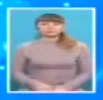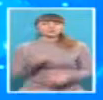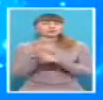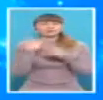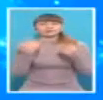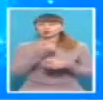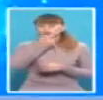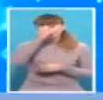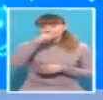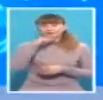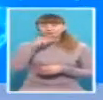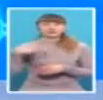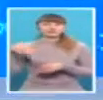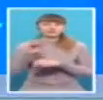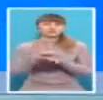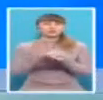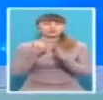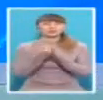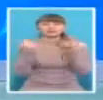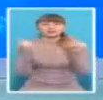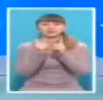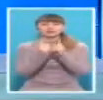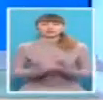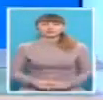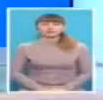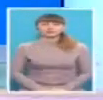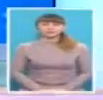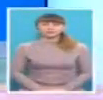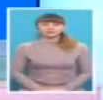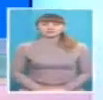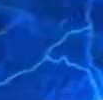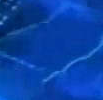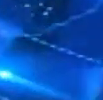Әзірге осы, жағымды жаңалықтармен жүздескенше сау саламатта болыңыздар.